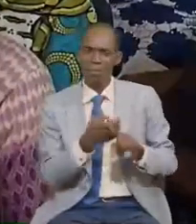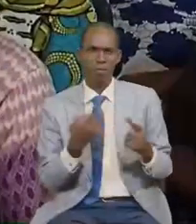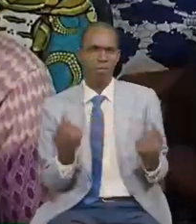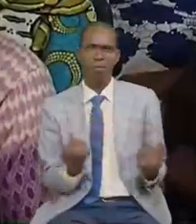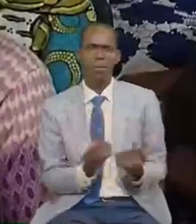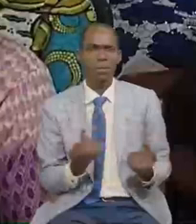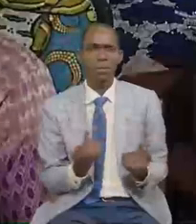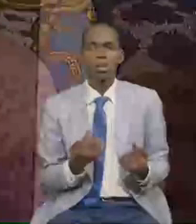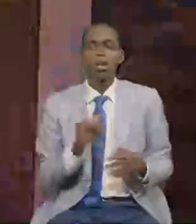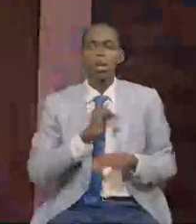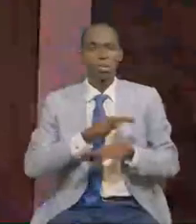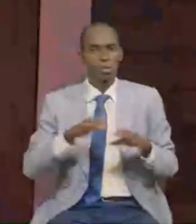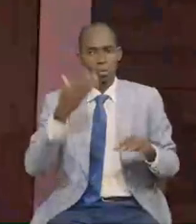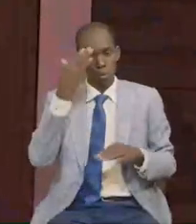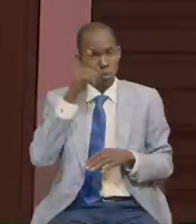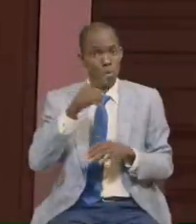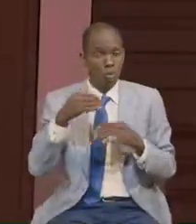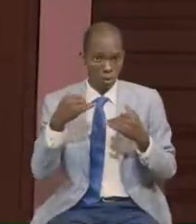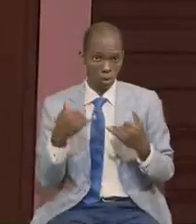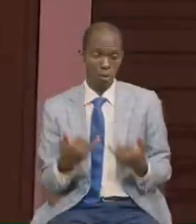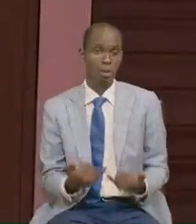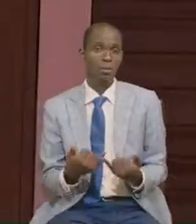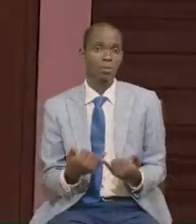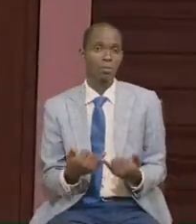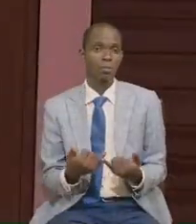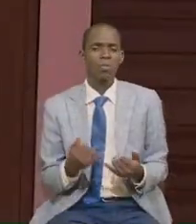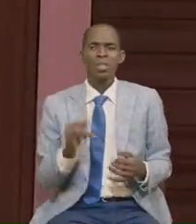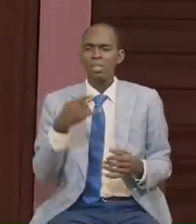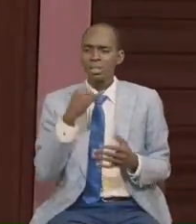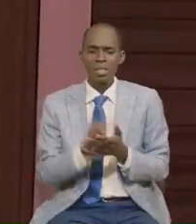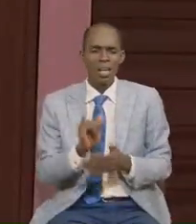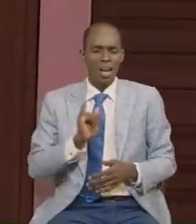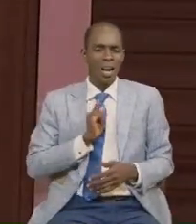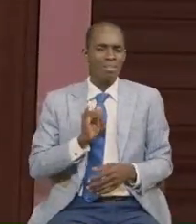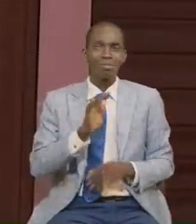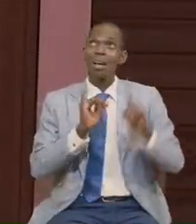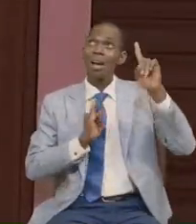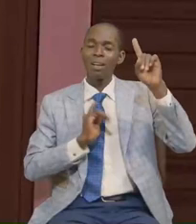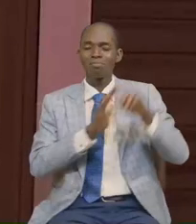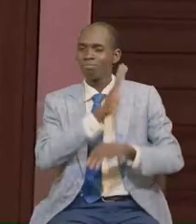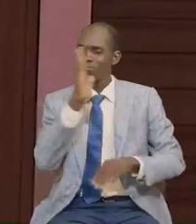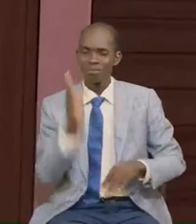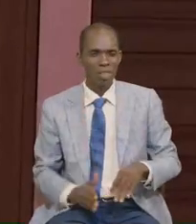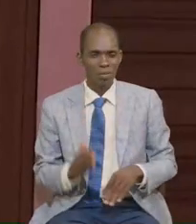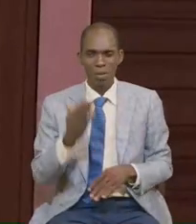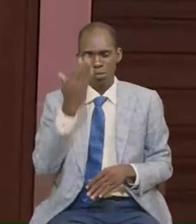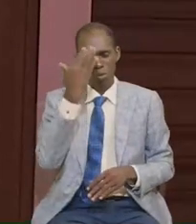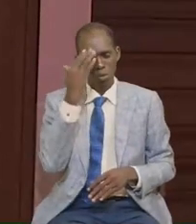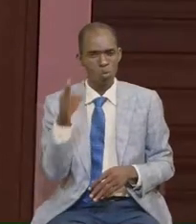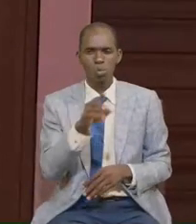je ne te connais pas encore maintenant. Mais il dit, je ne vous ai jamais reconnu. Vous n'étiez pas né de nouveau.